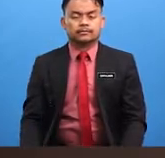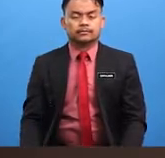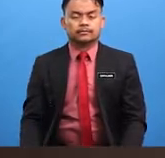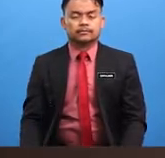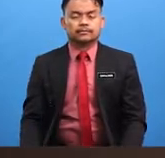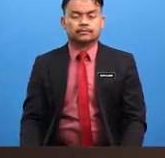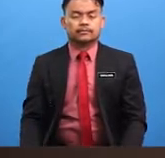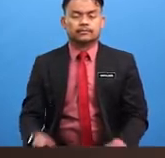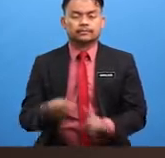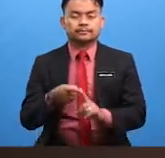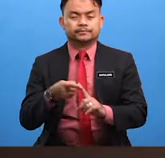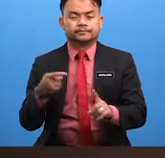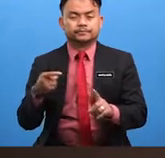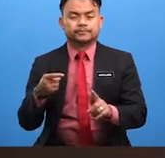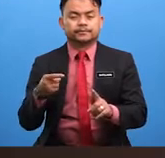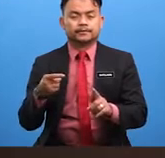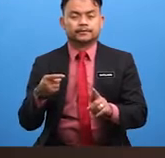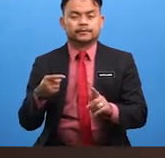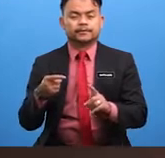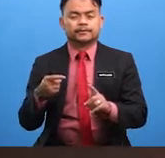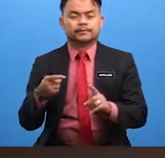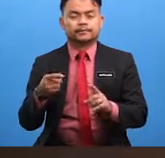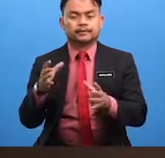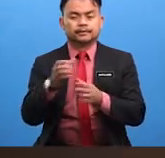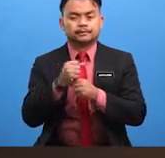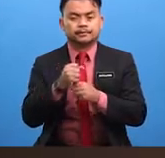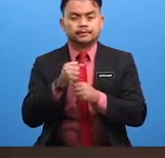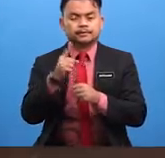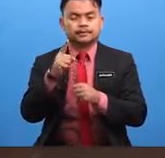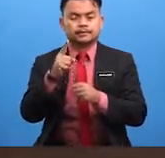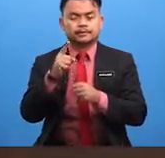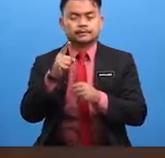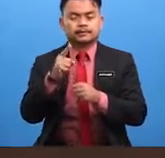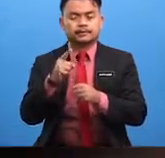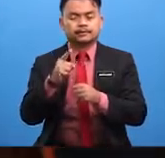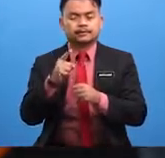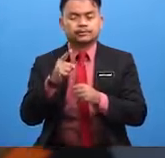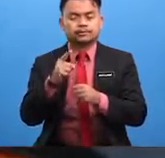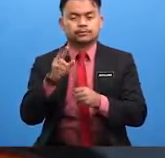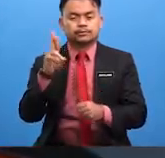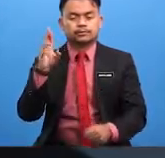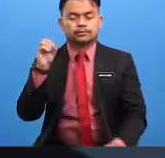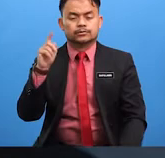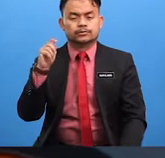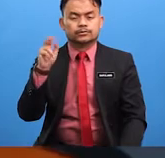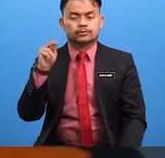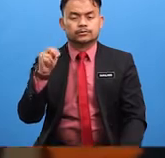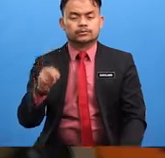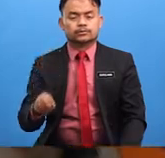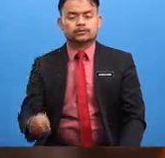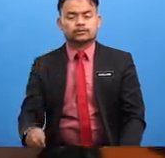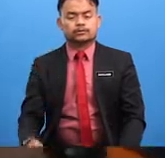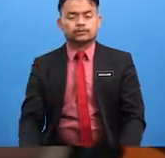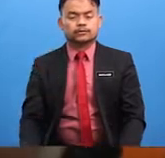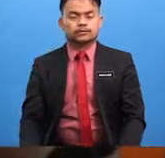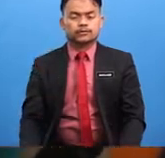Ambil sehelai rotan penganyam, kemudian bahagikan kepada 2. Guna bahagian tengah rotan tersebut, masukkan ke atas tiang